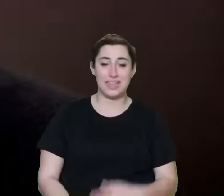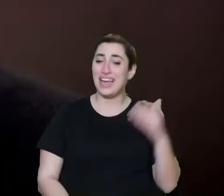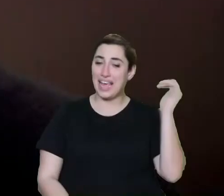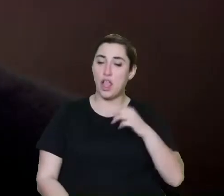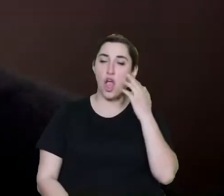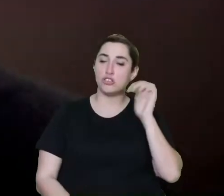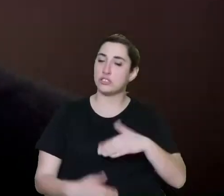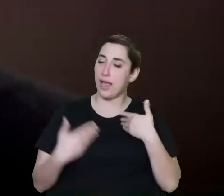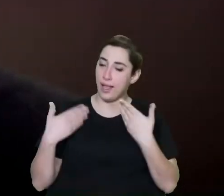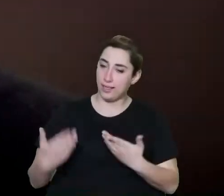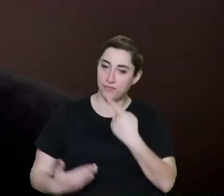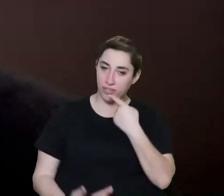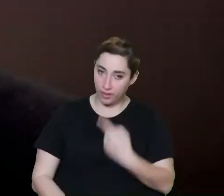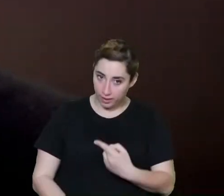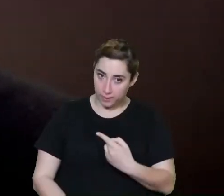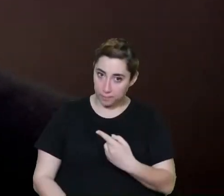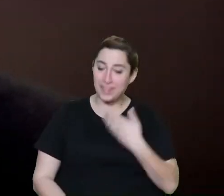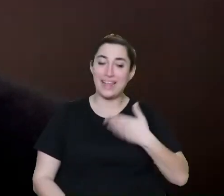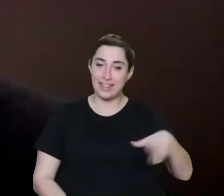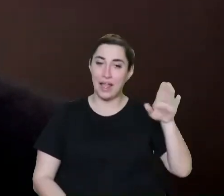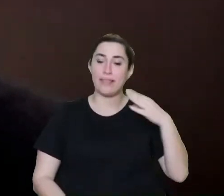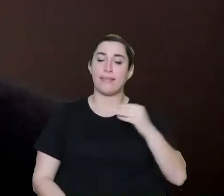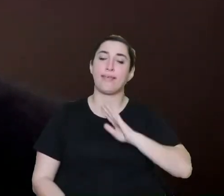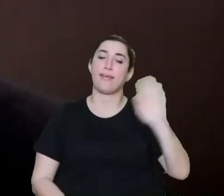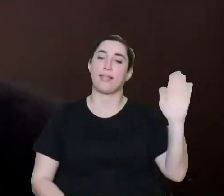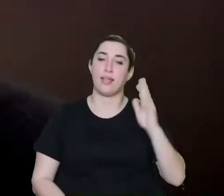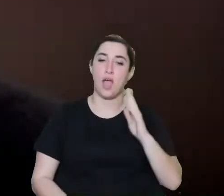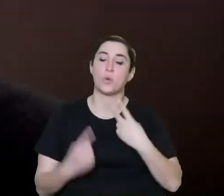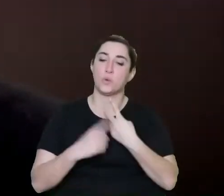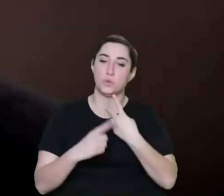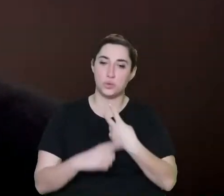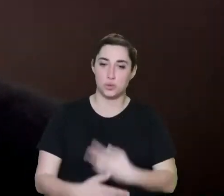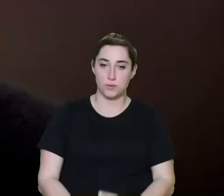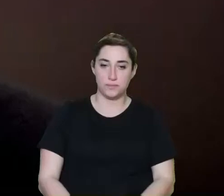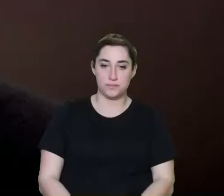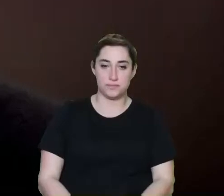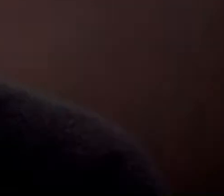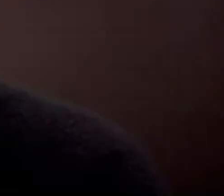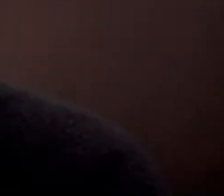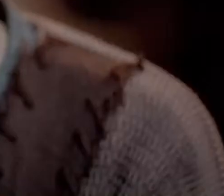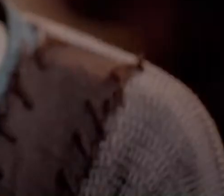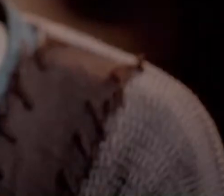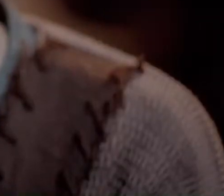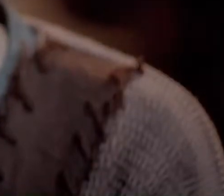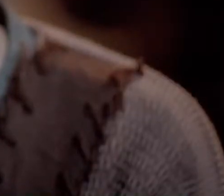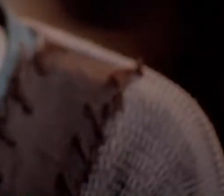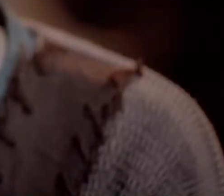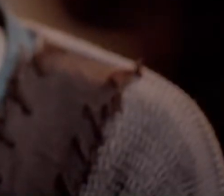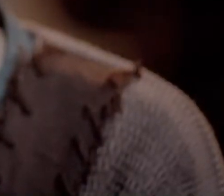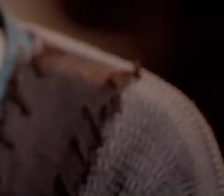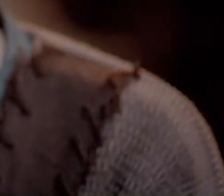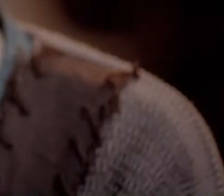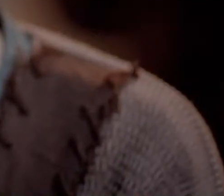Gelen hoş gelir, giden hoş gider Yunus. Yunus sanki başka bir